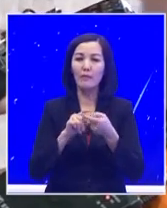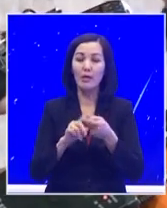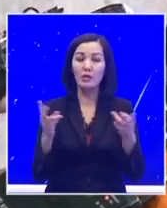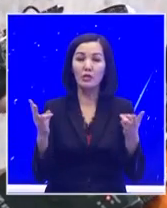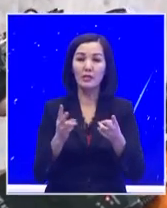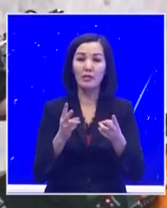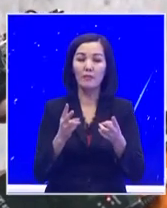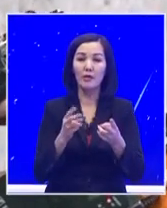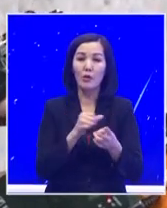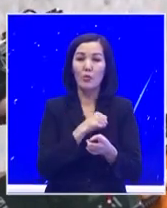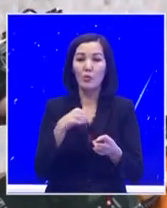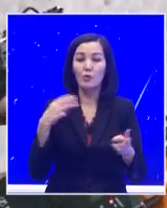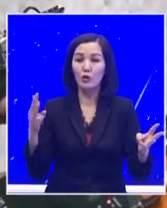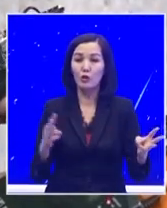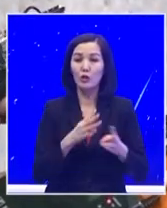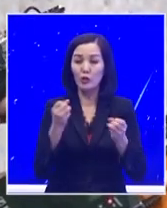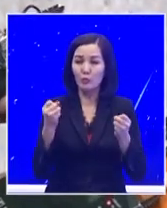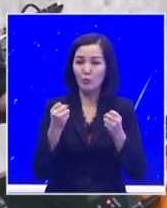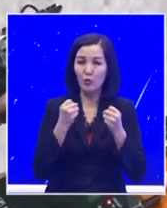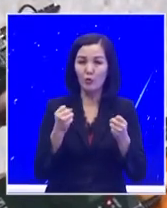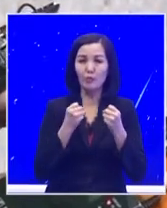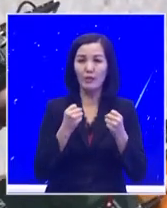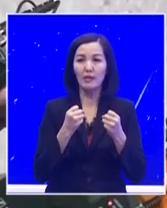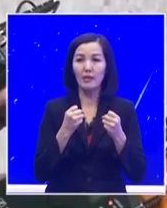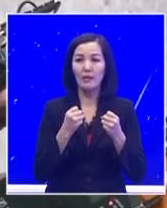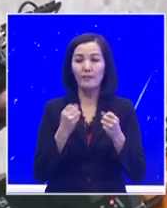жасап өздіктерінен спортқа,